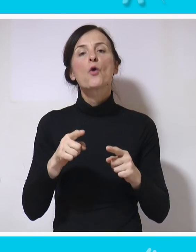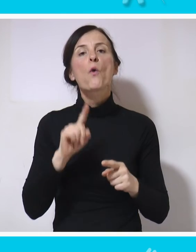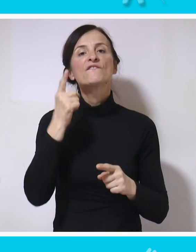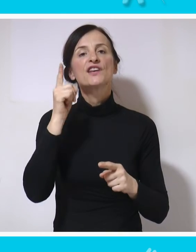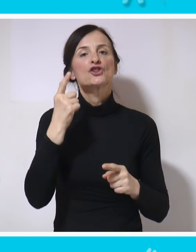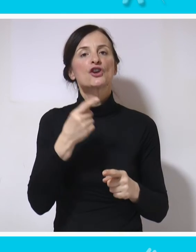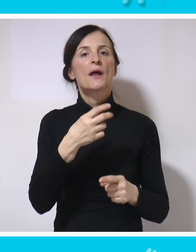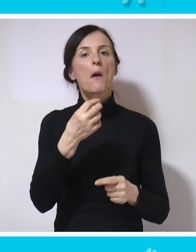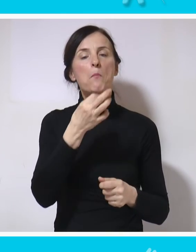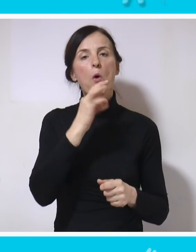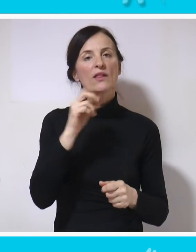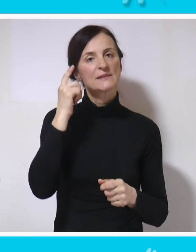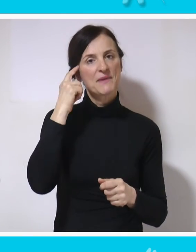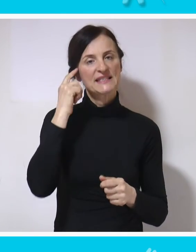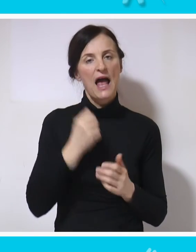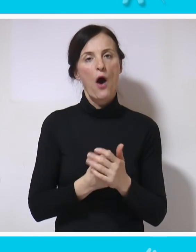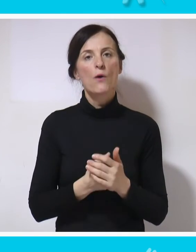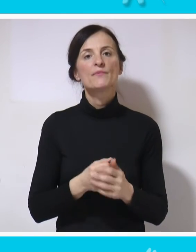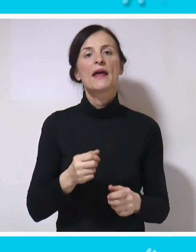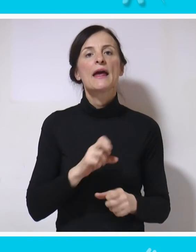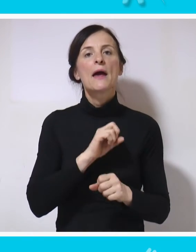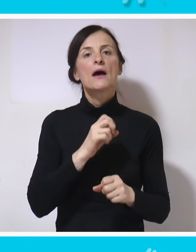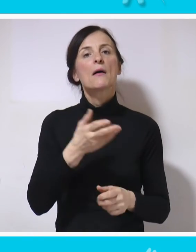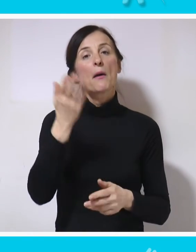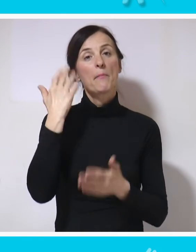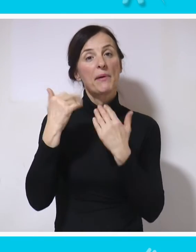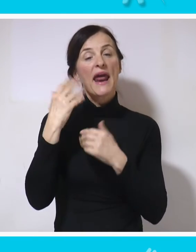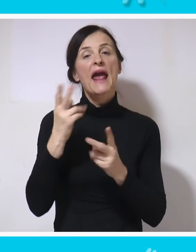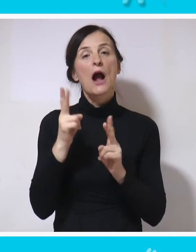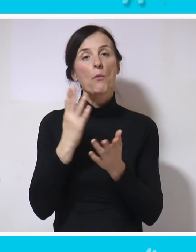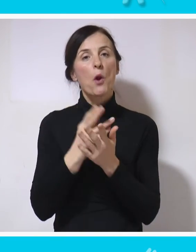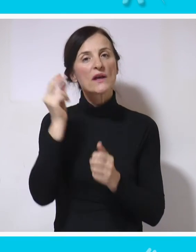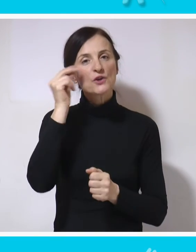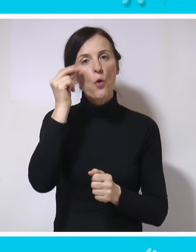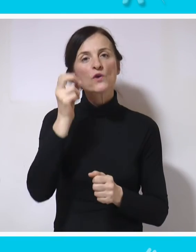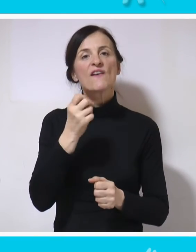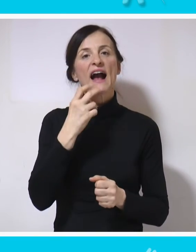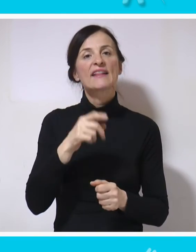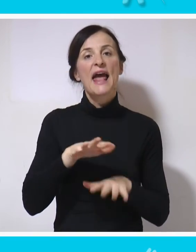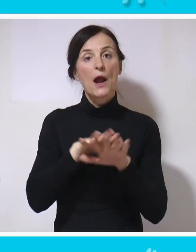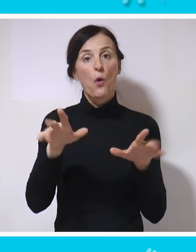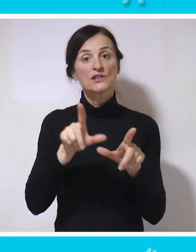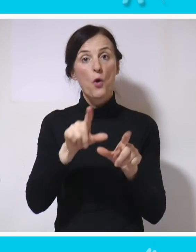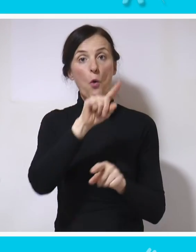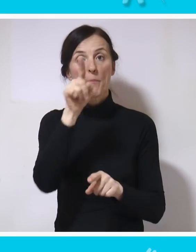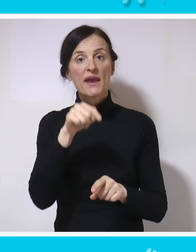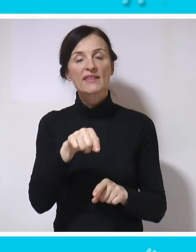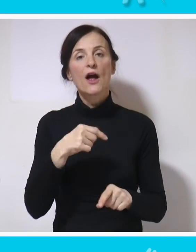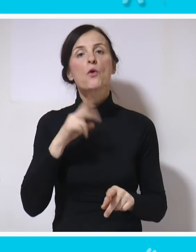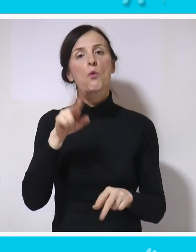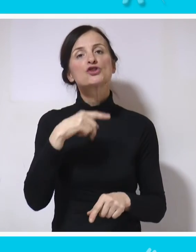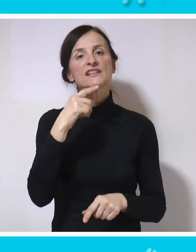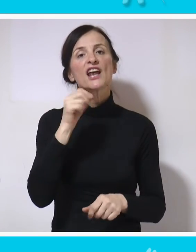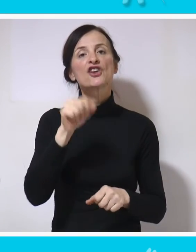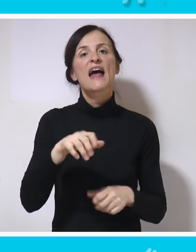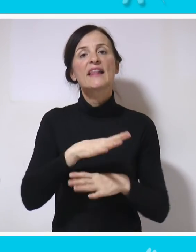višu konotaciju i bolji smisao. S obzirom na dosadašnja iskustva, kada je inkluzija u pitanju, može se reći